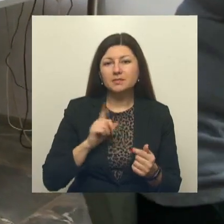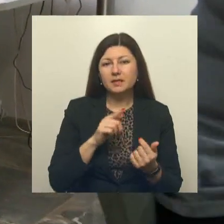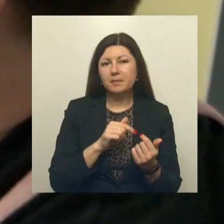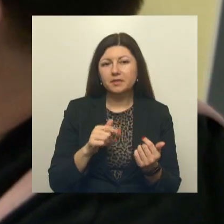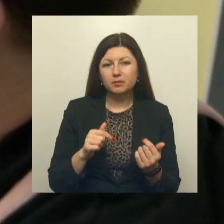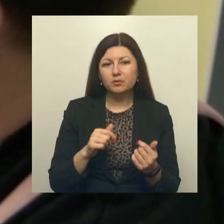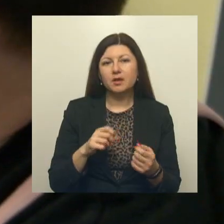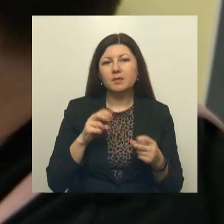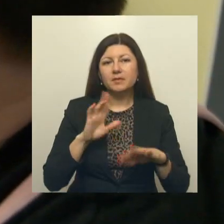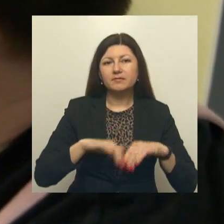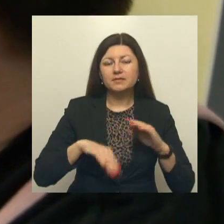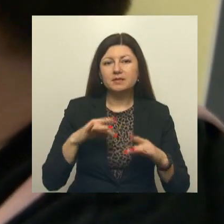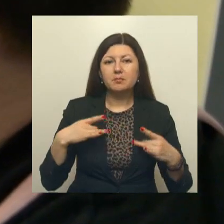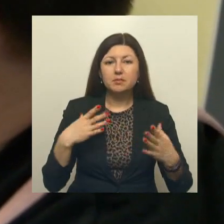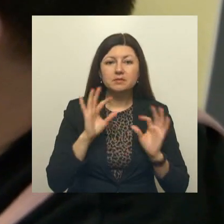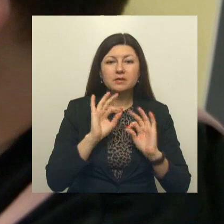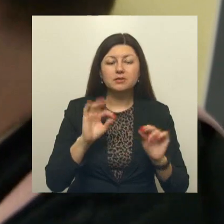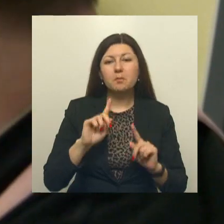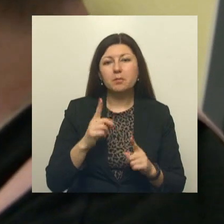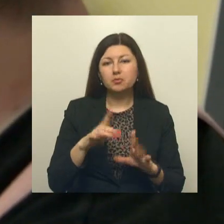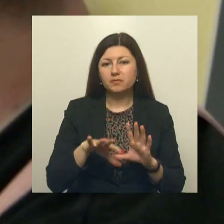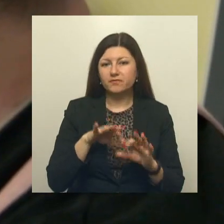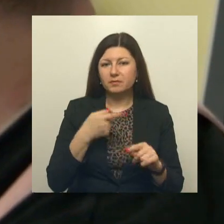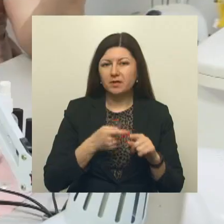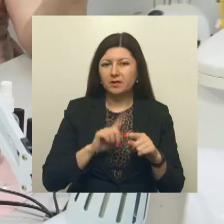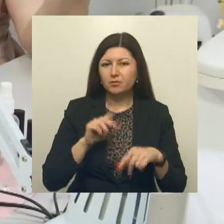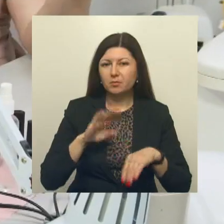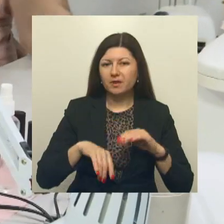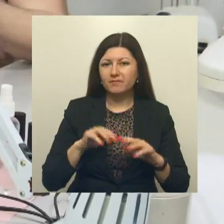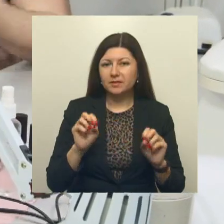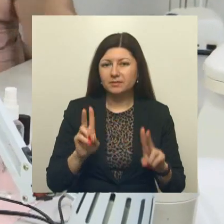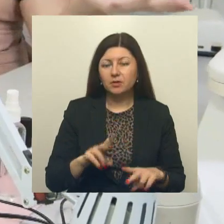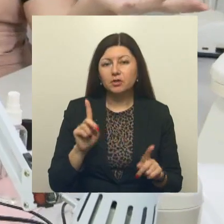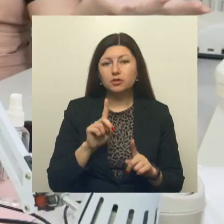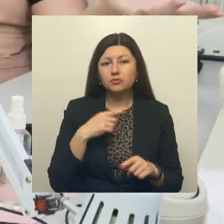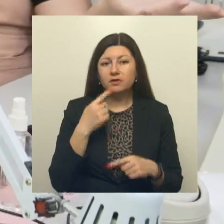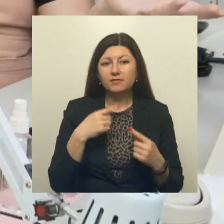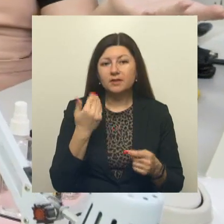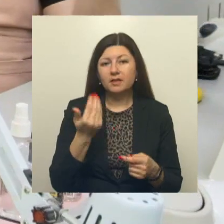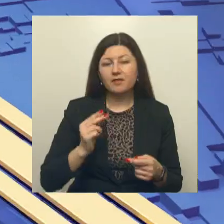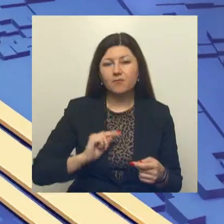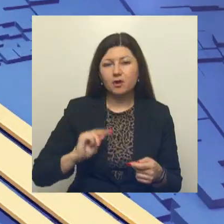В профессиональный праздник расскажем, почему он выбрал эту профессию и что говорят о его работе клиенты.